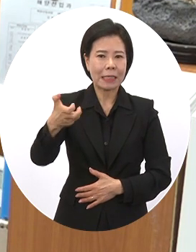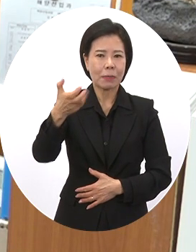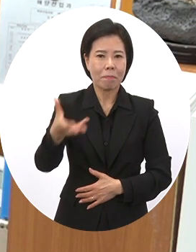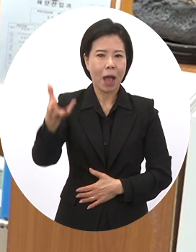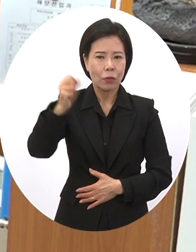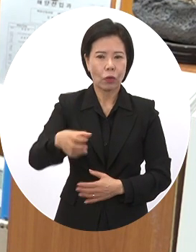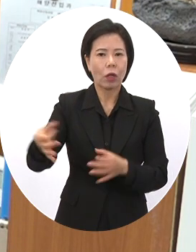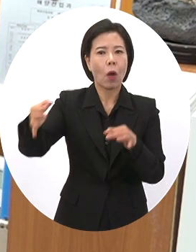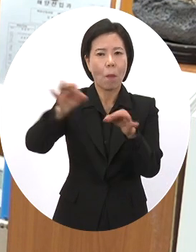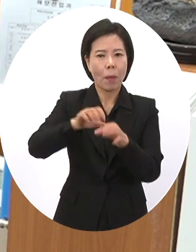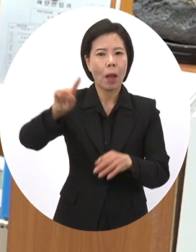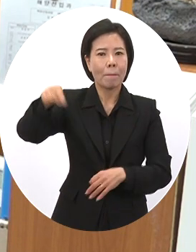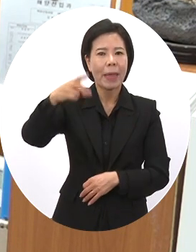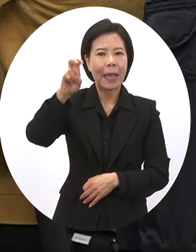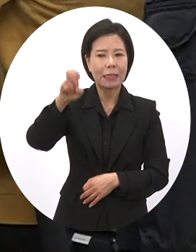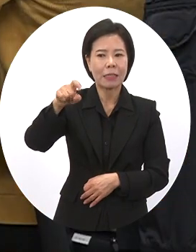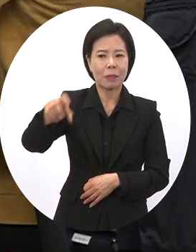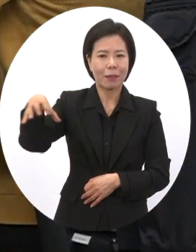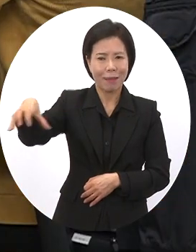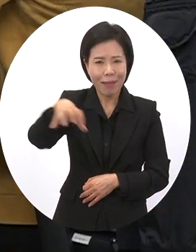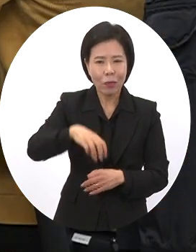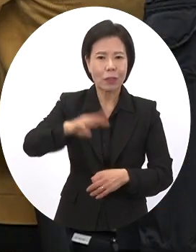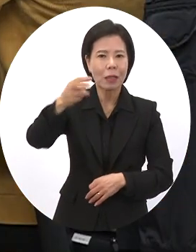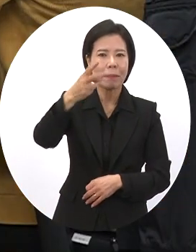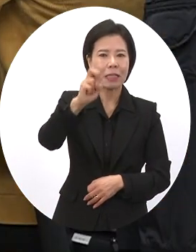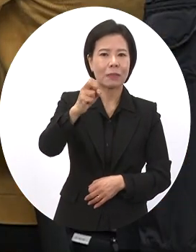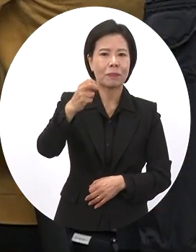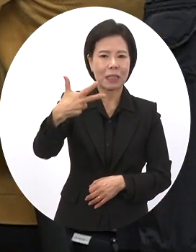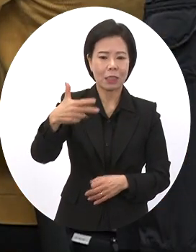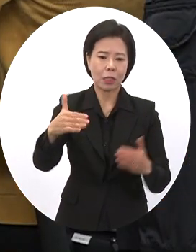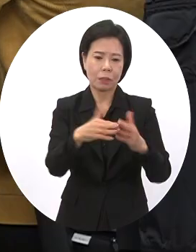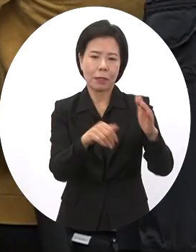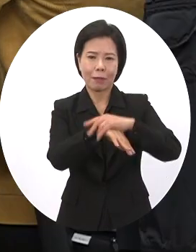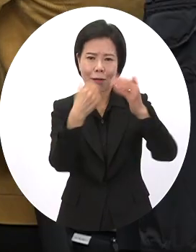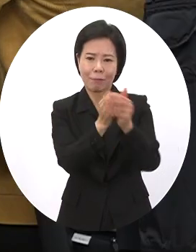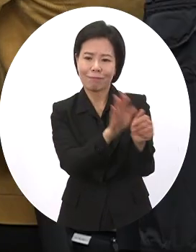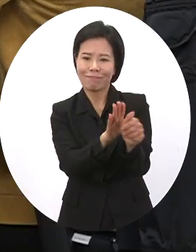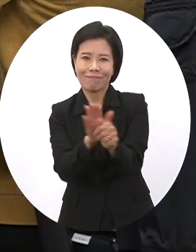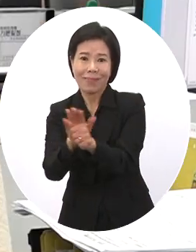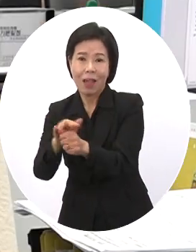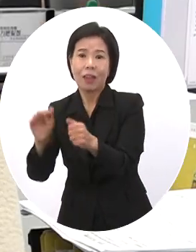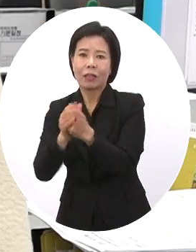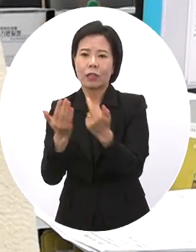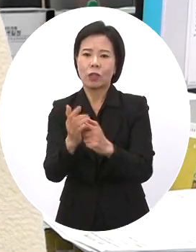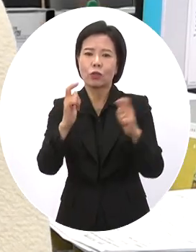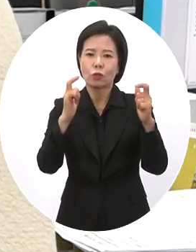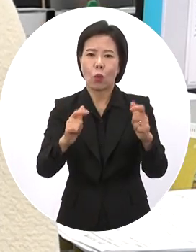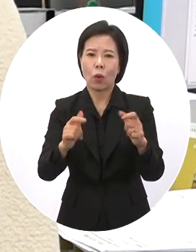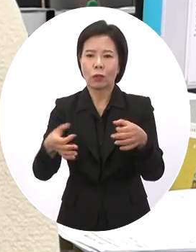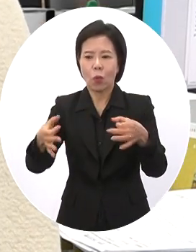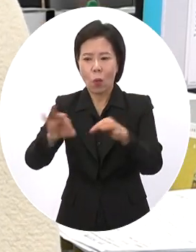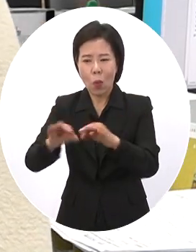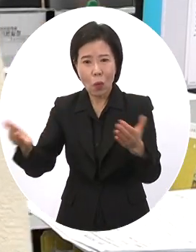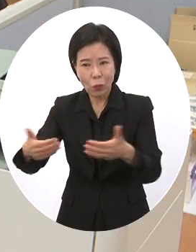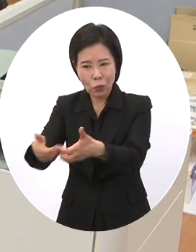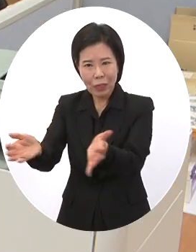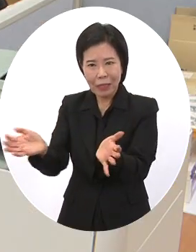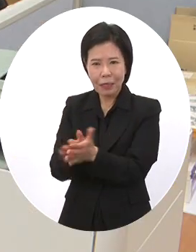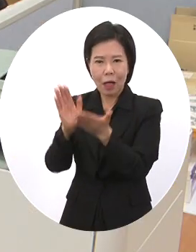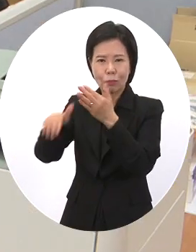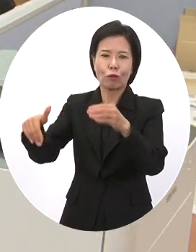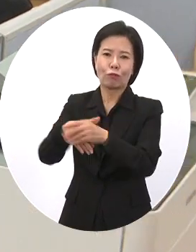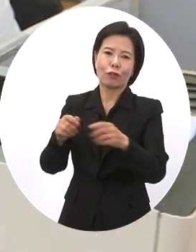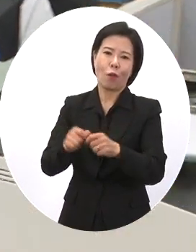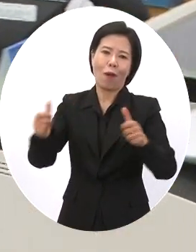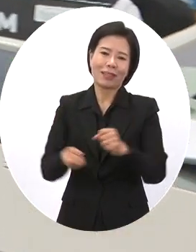원이 모금되어 121개 시설과 327가구에 지원됐으며 제주도와 노조는 앞으로도 이